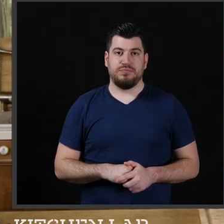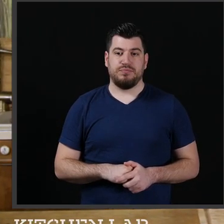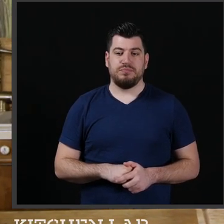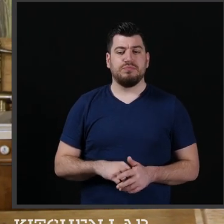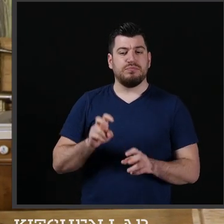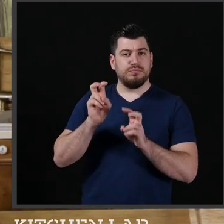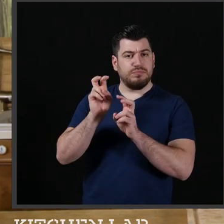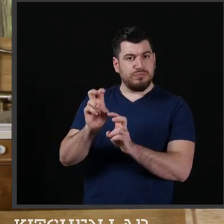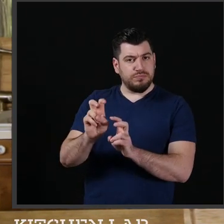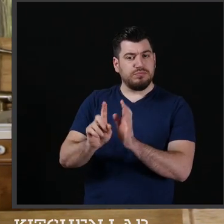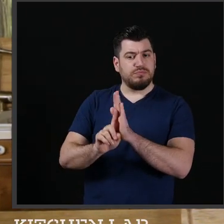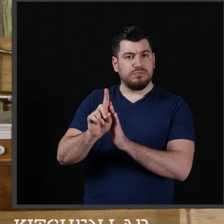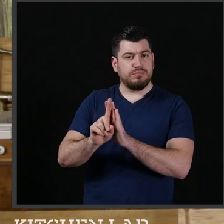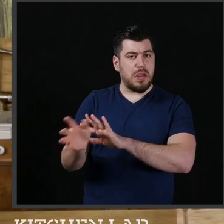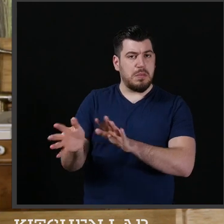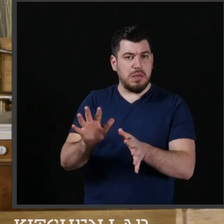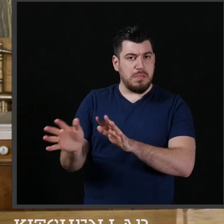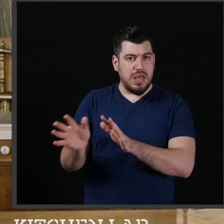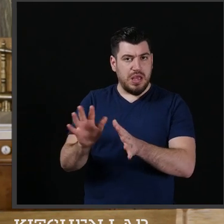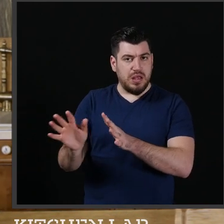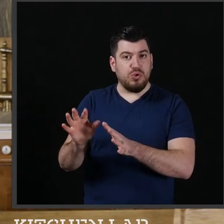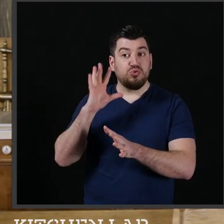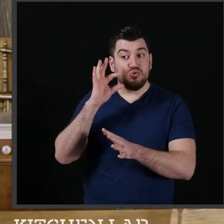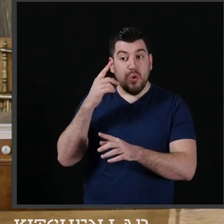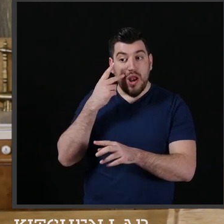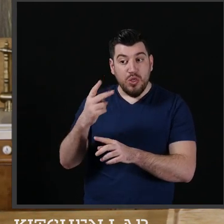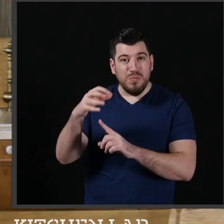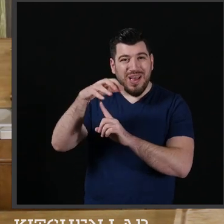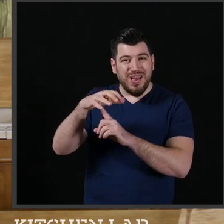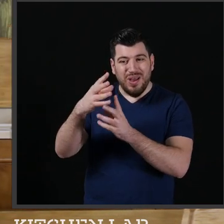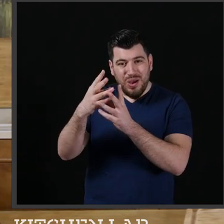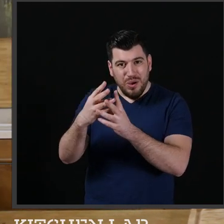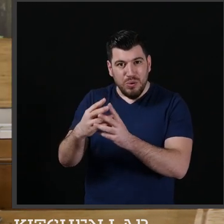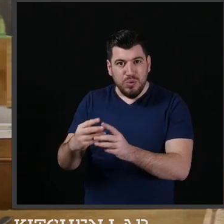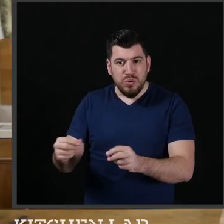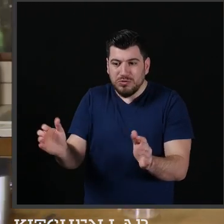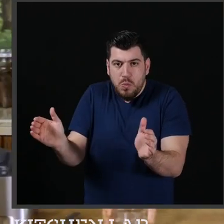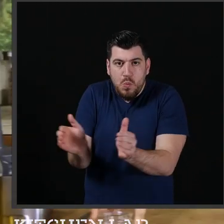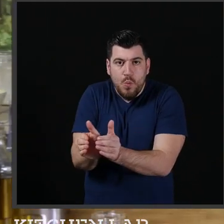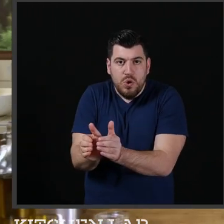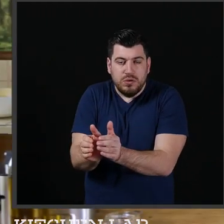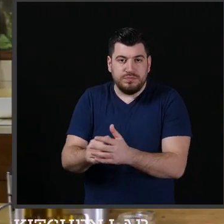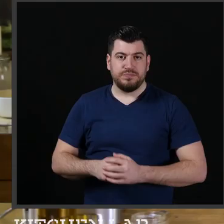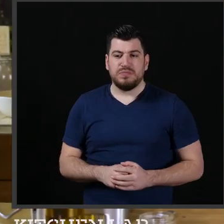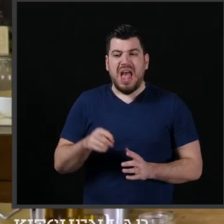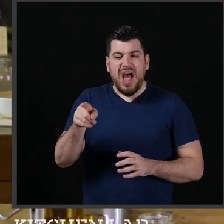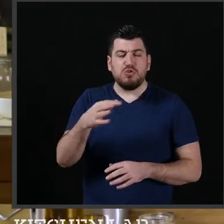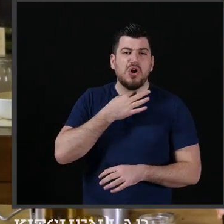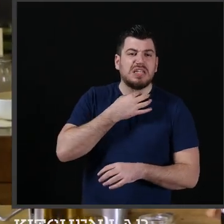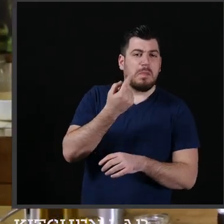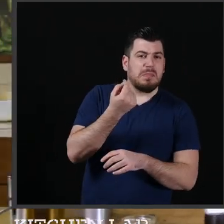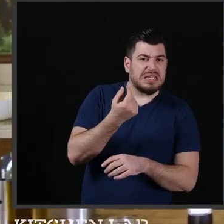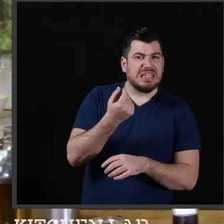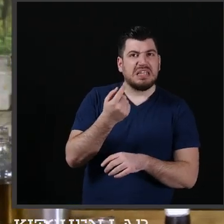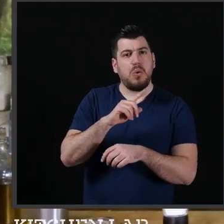Σιγοψύνουμε μέχρι που να αφυδατωθούν τελείως. Πρέπει να μείνει περίπου το 1 δέκατο από αυτό που βλέπετε εδώ πέρα. Θα πάρει από μισή ώρα έως